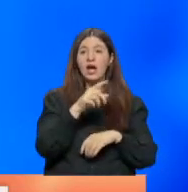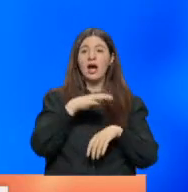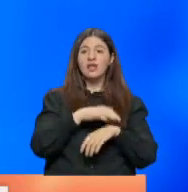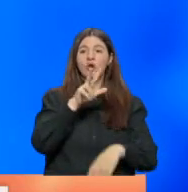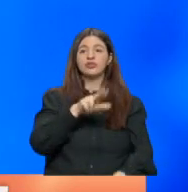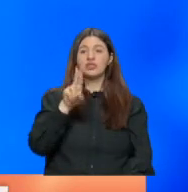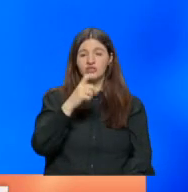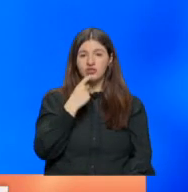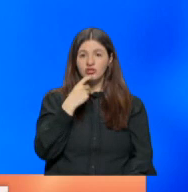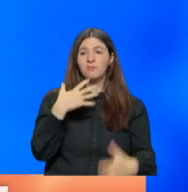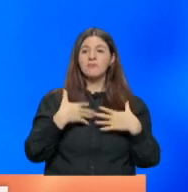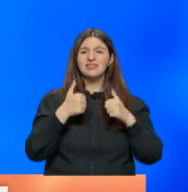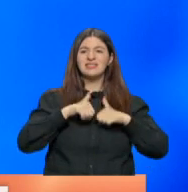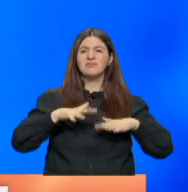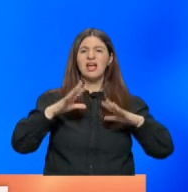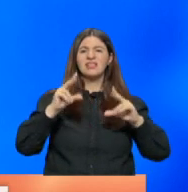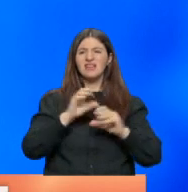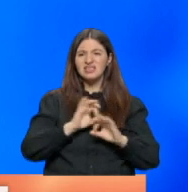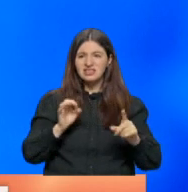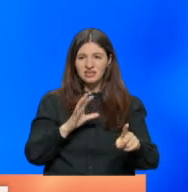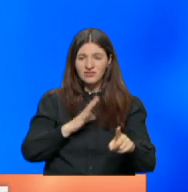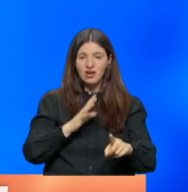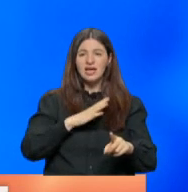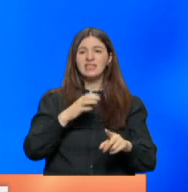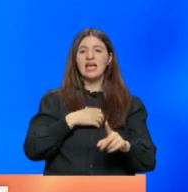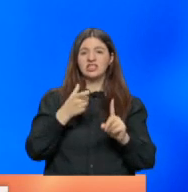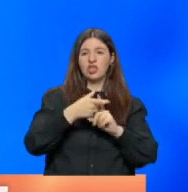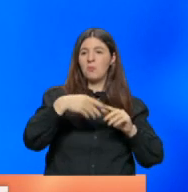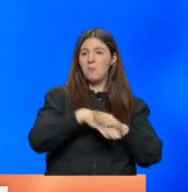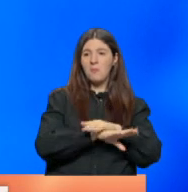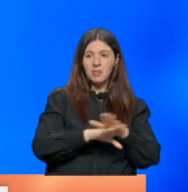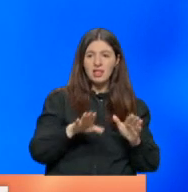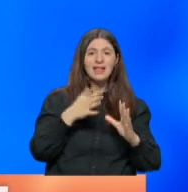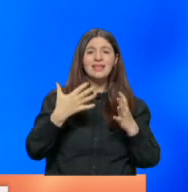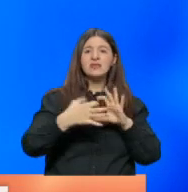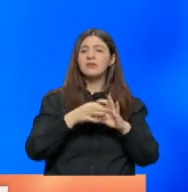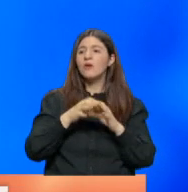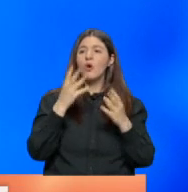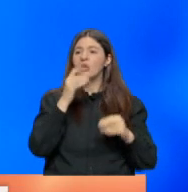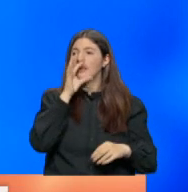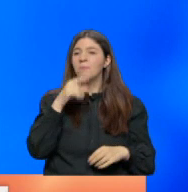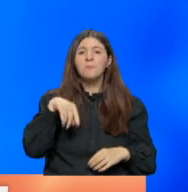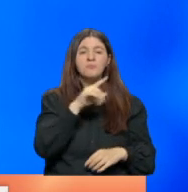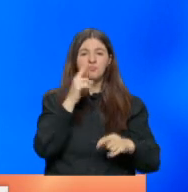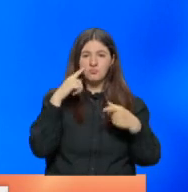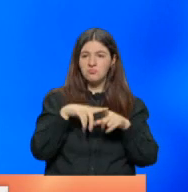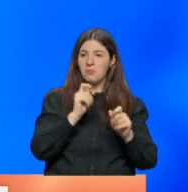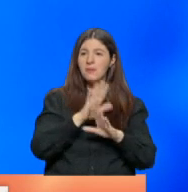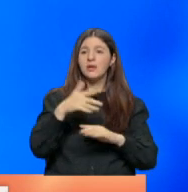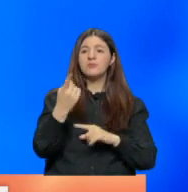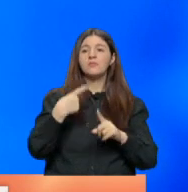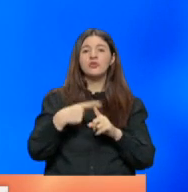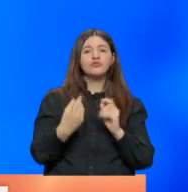Hasta 37 yaşında, bağışıklık sistemi yetersizliği var. Kendisi tecrit edilmiş durumda. Temaslı takibi yapıldı. Başka bir